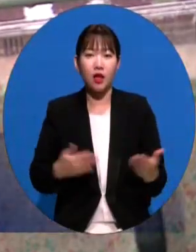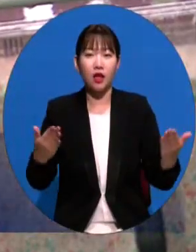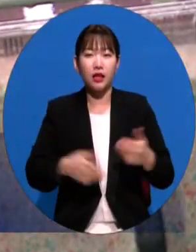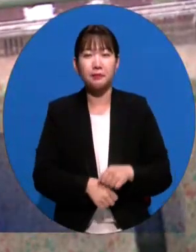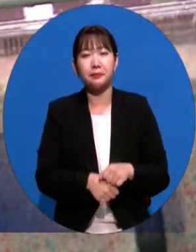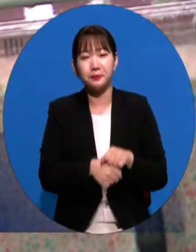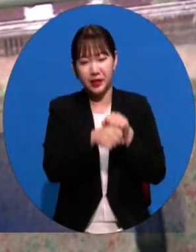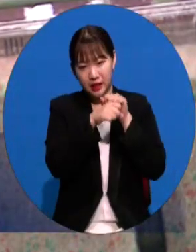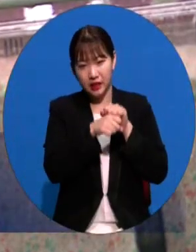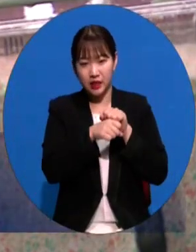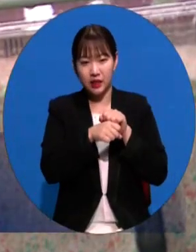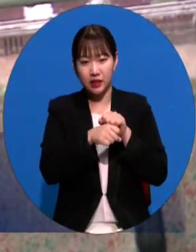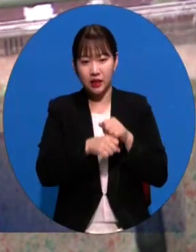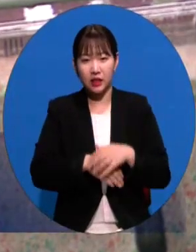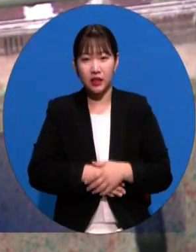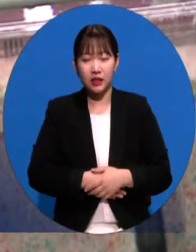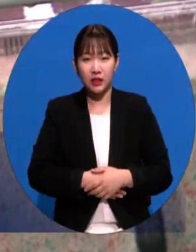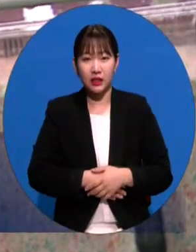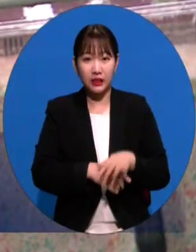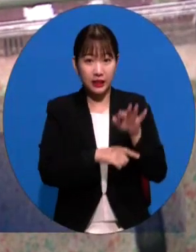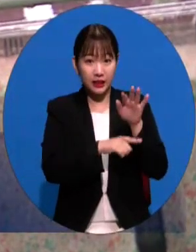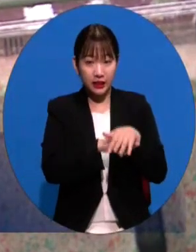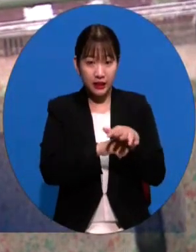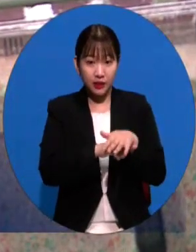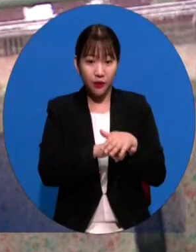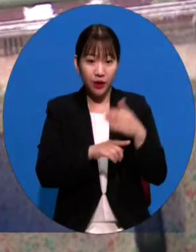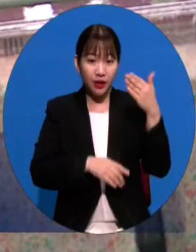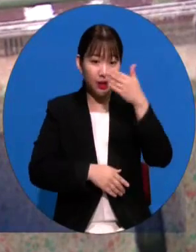있으니까요 기계는